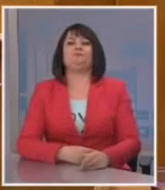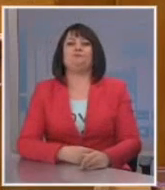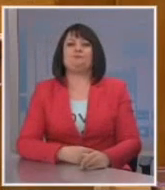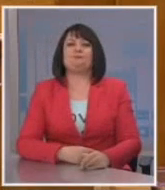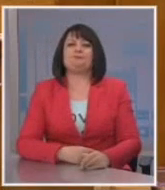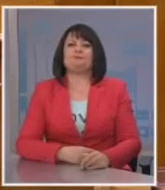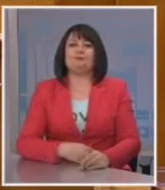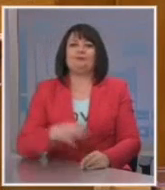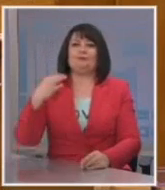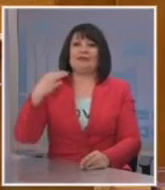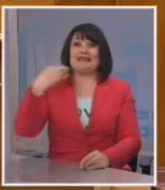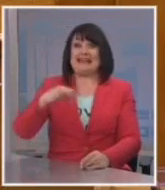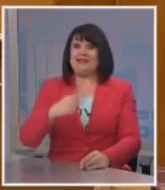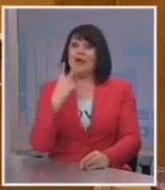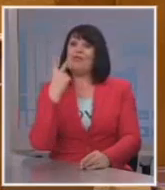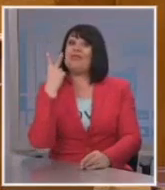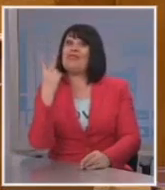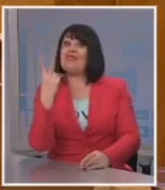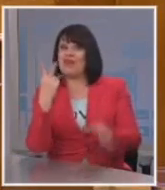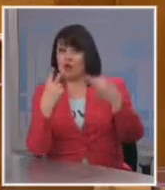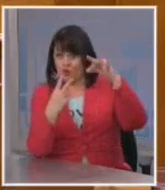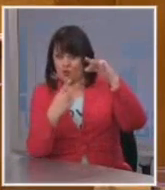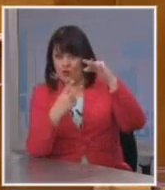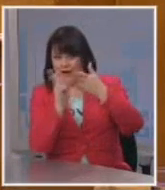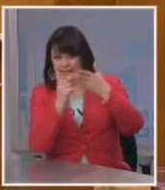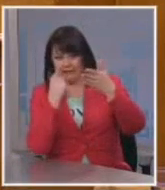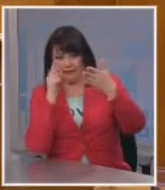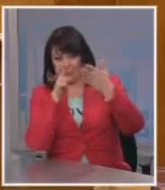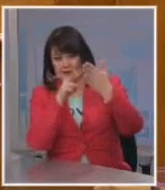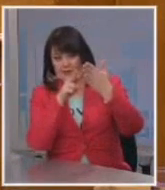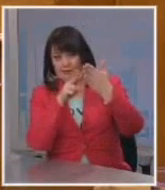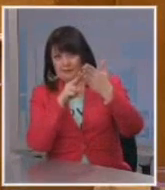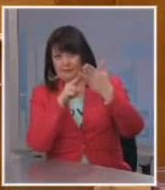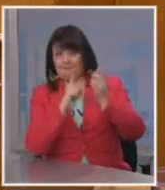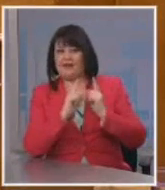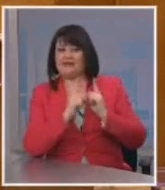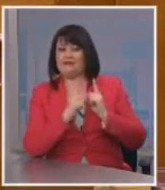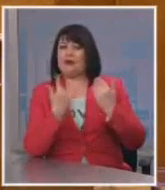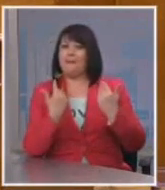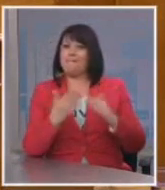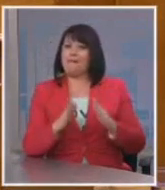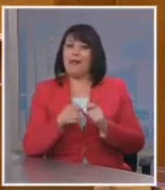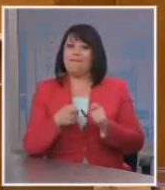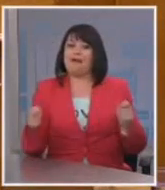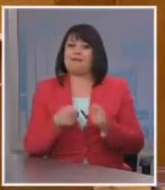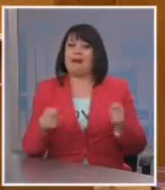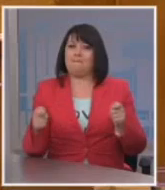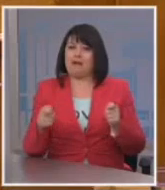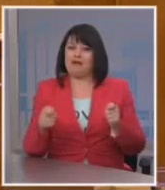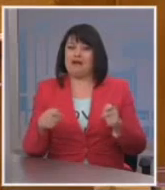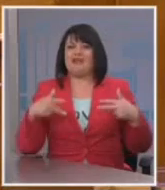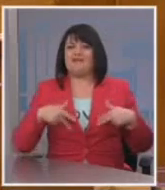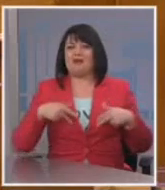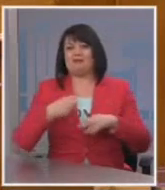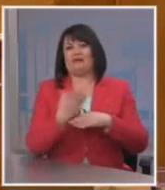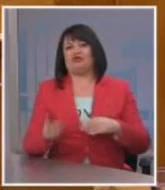Στη σελίδα 2 θα δει κανείς ότι τα συμφωνημένα μέτρα από την κυβέρνηση